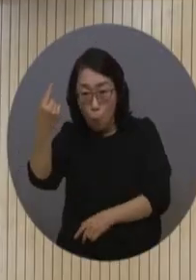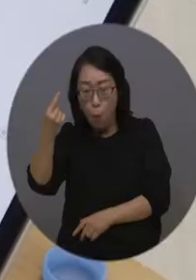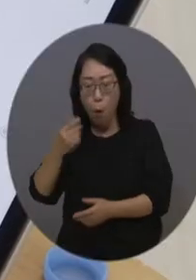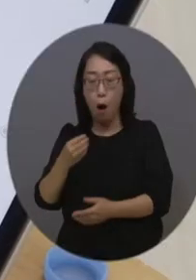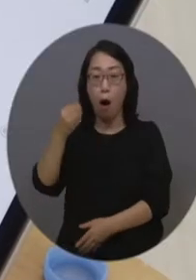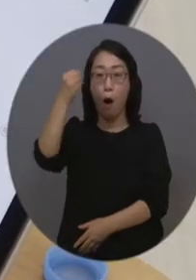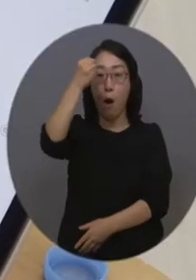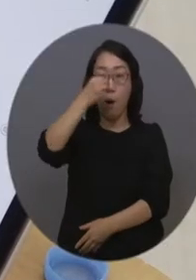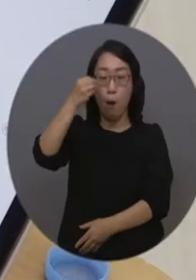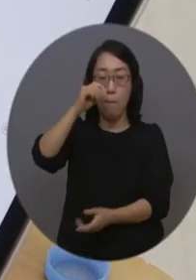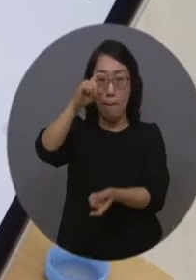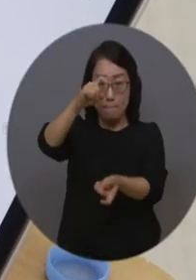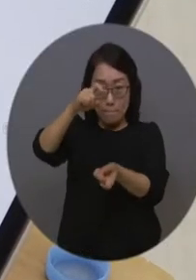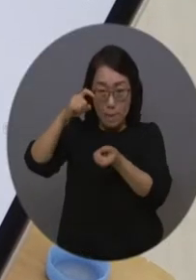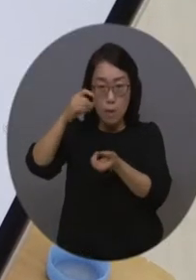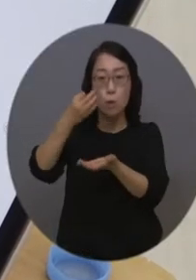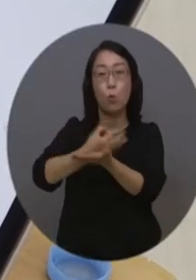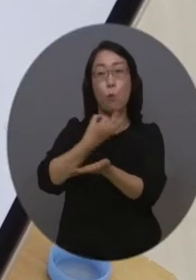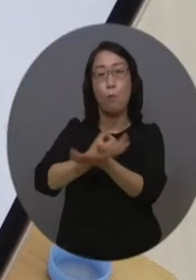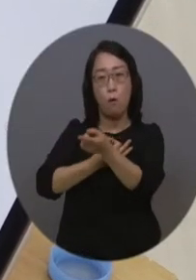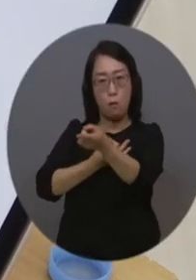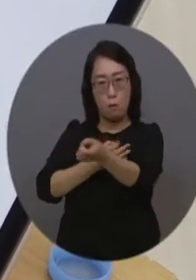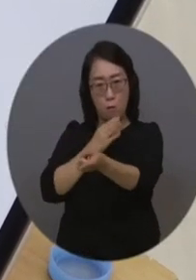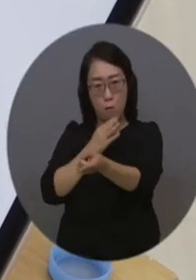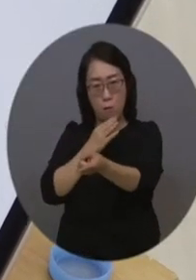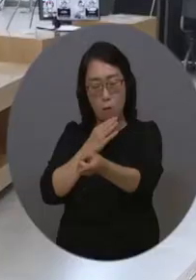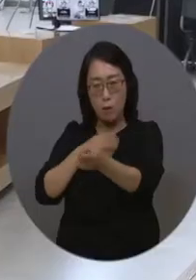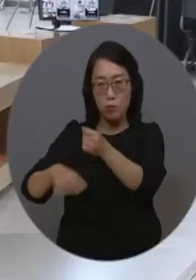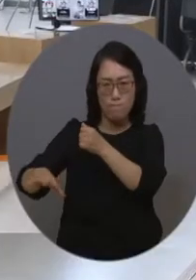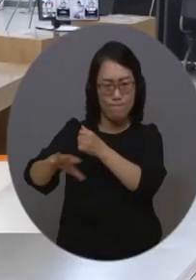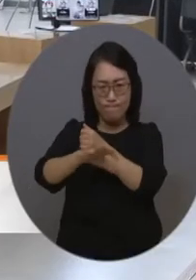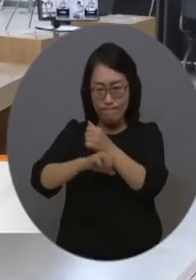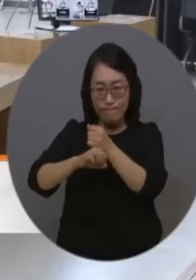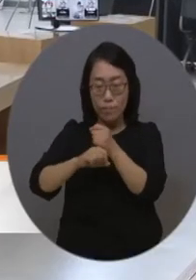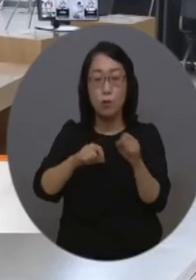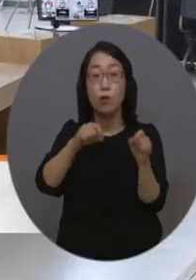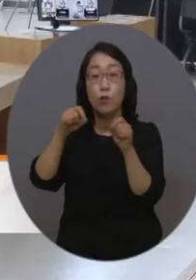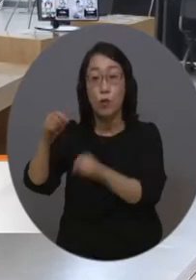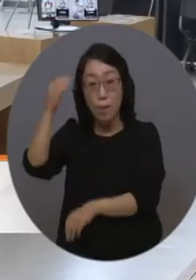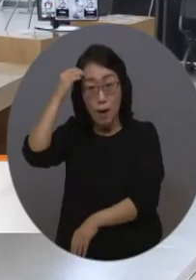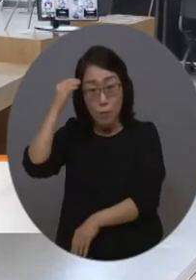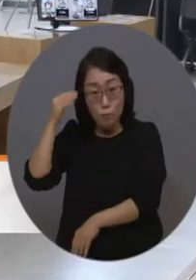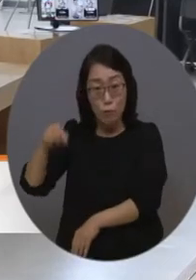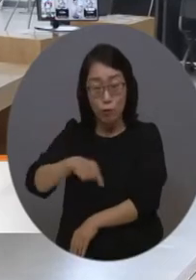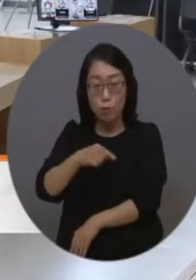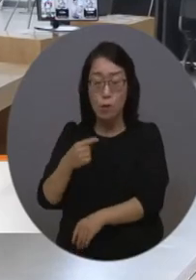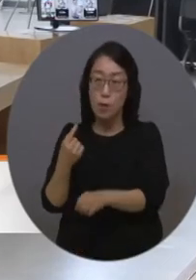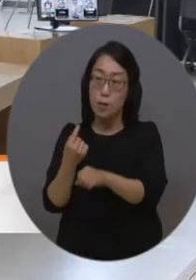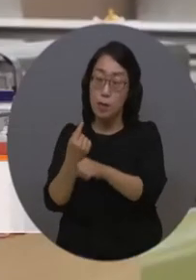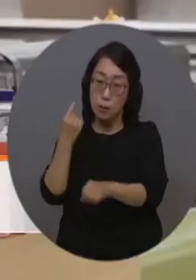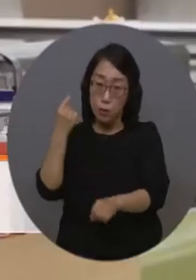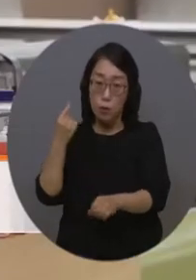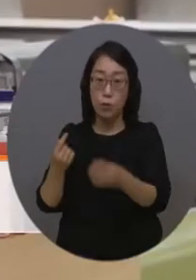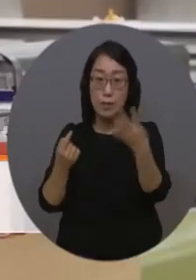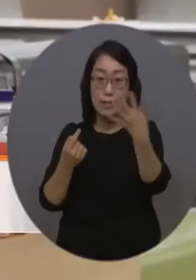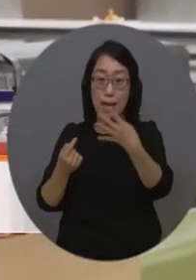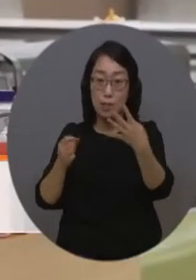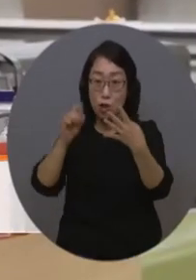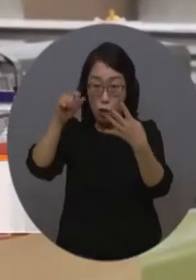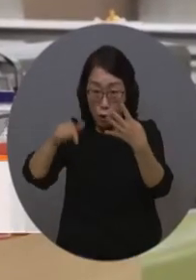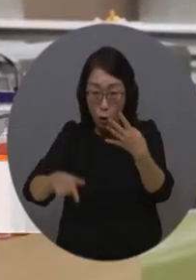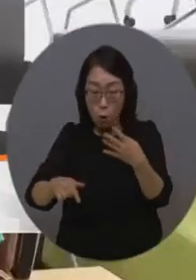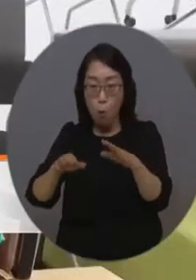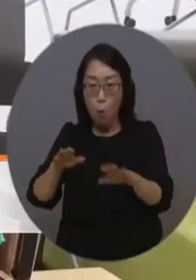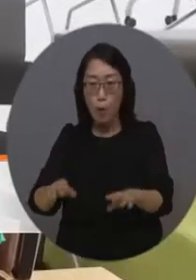거래액으로 거대 중국 시장을 장악했습니다. 국내 시장 역시 지난해 4천억 원대였던 것이 올해